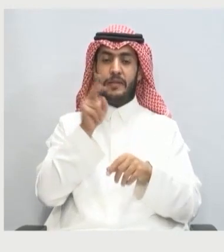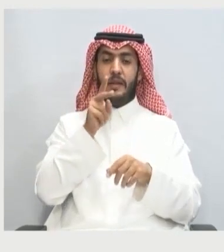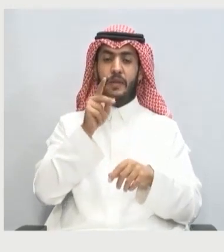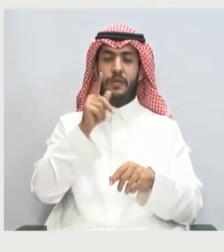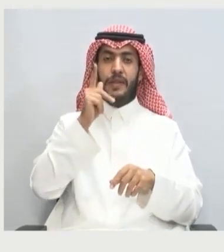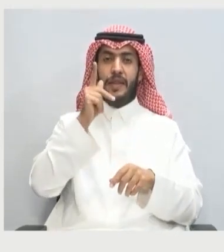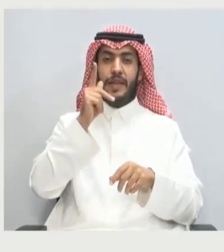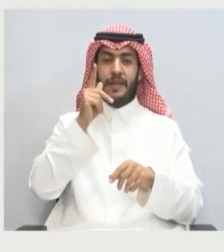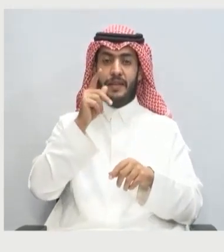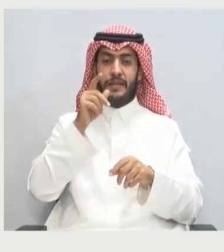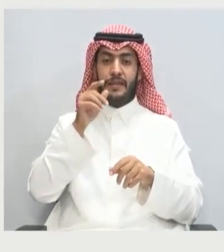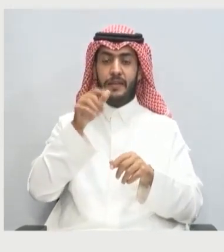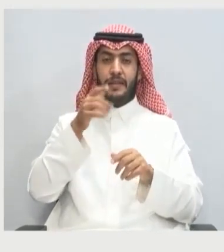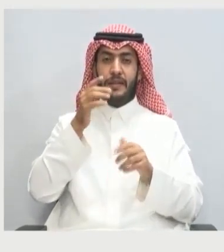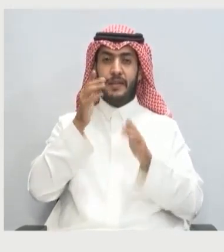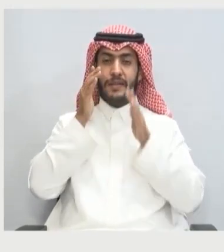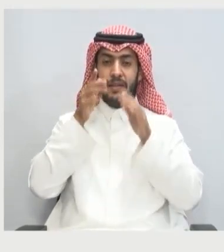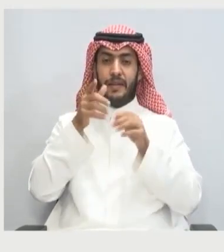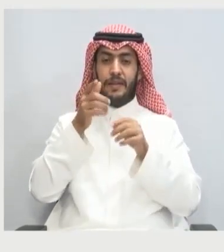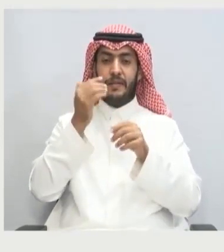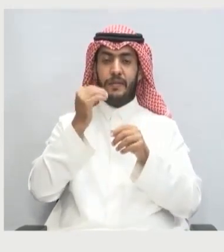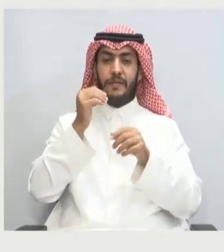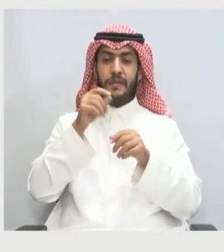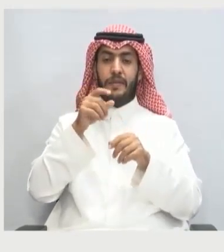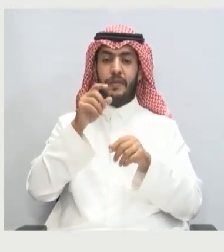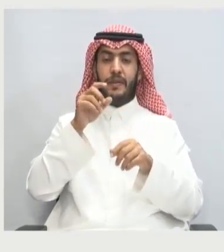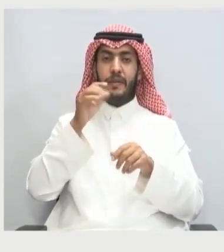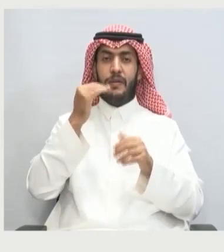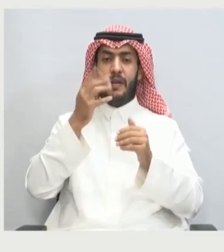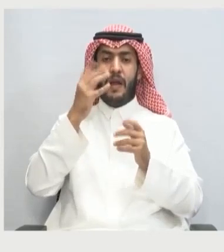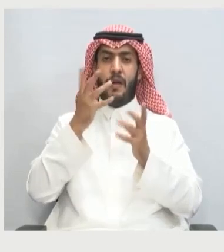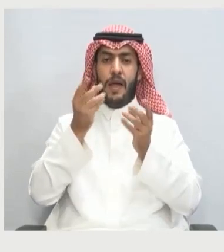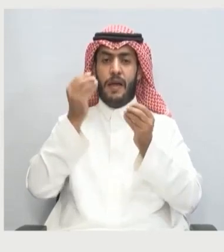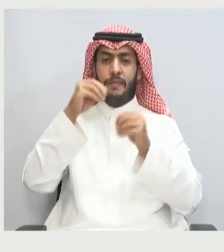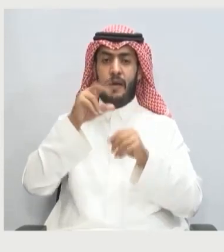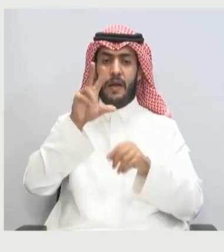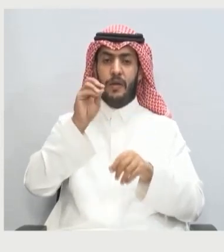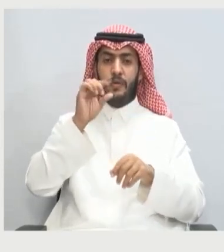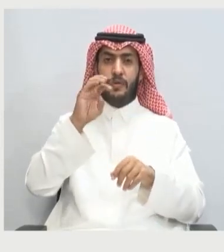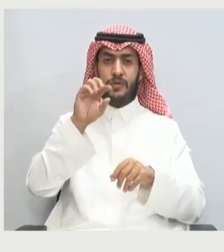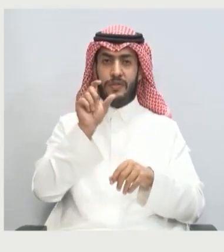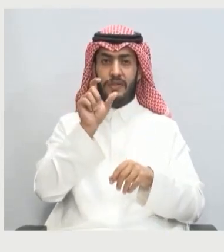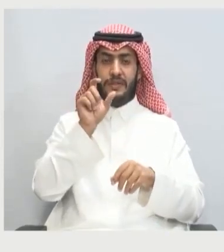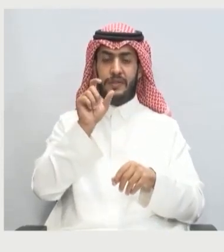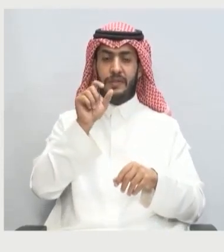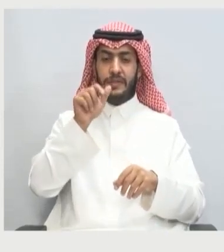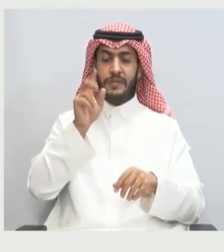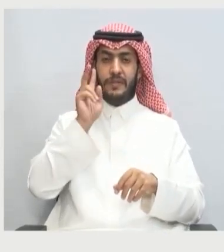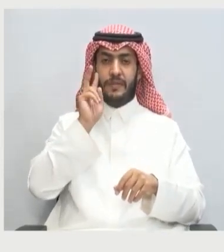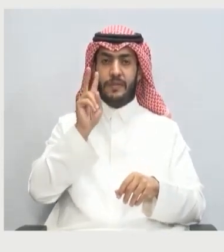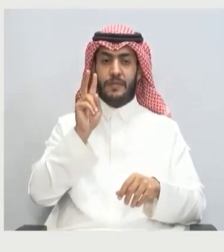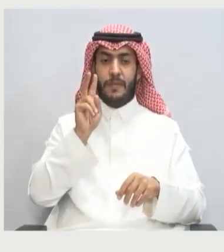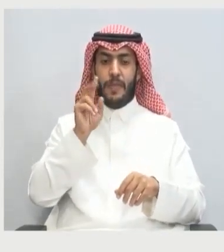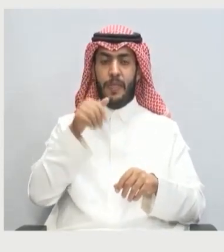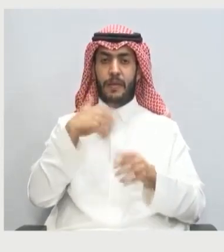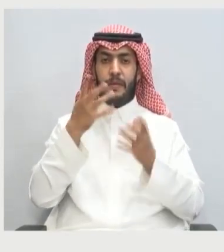في تركيز الاي حيث ان الاي هنا ال2 او2 او فوق اكسيد الهيدروجين لاحظ انني لا